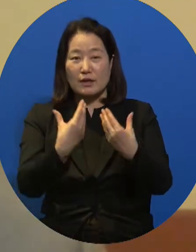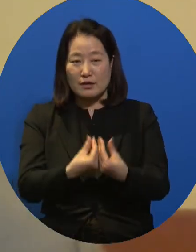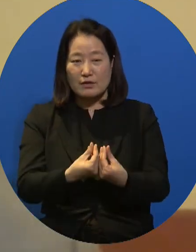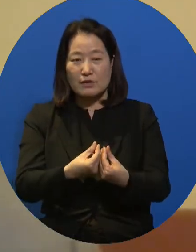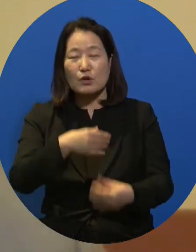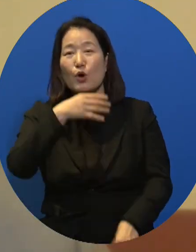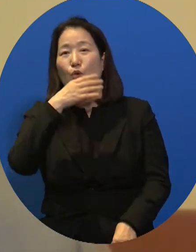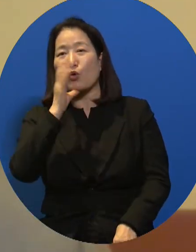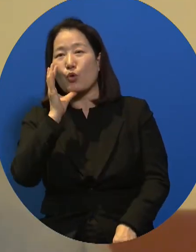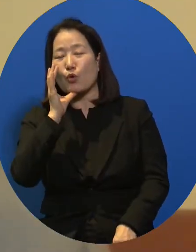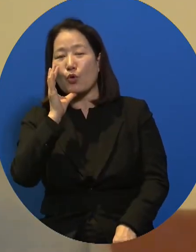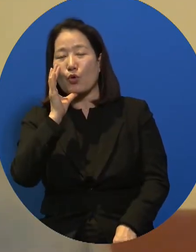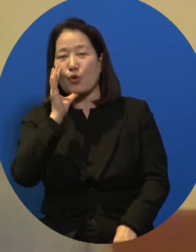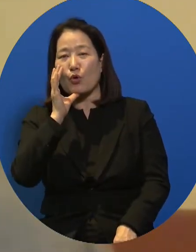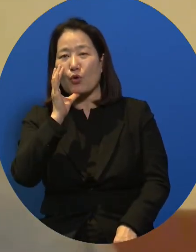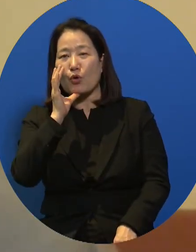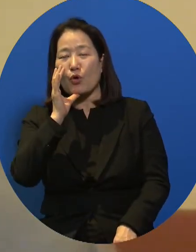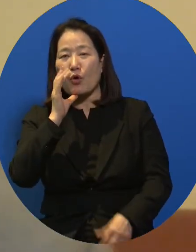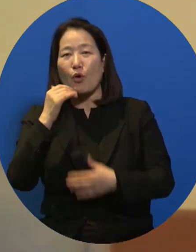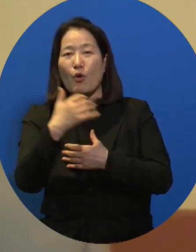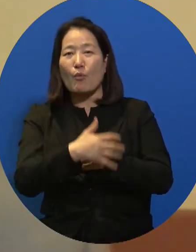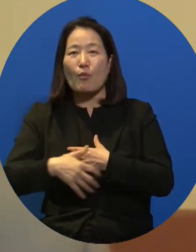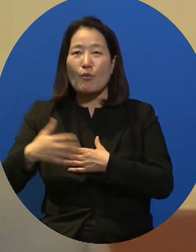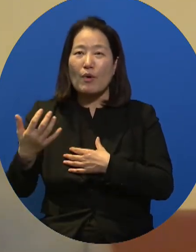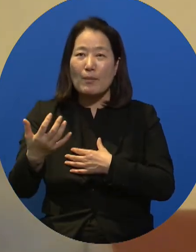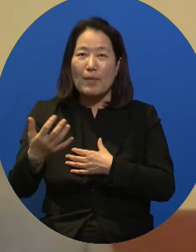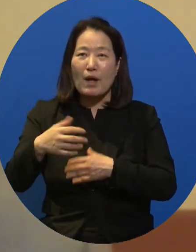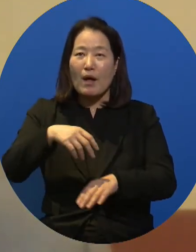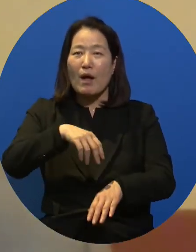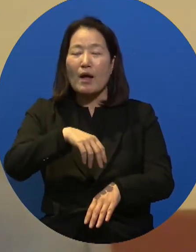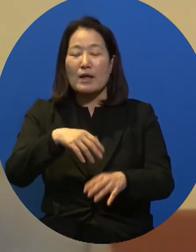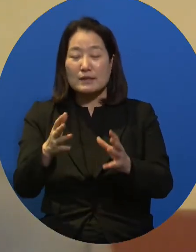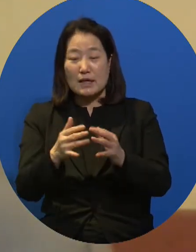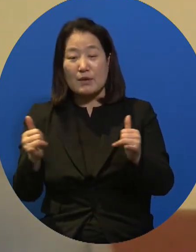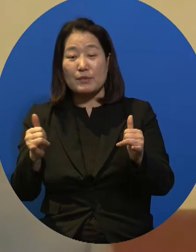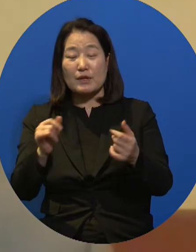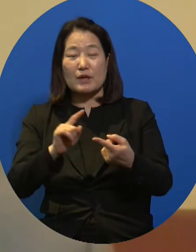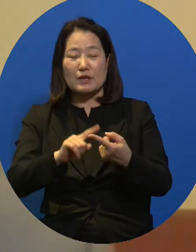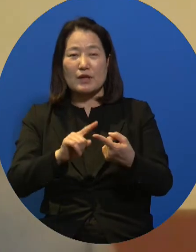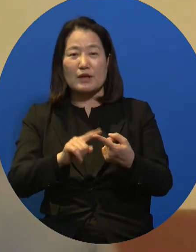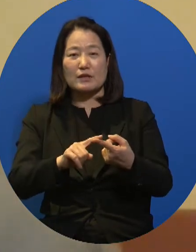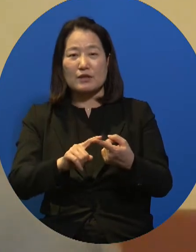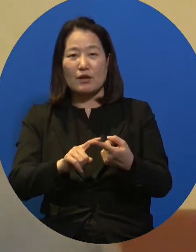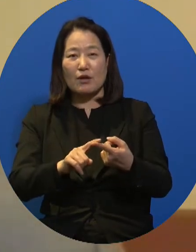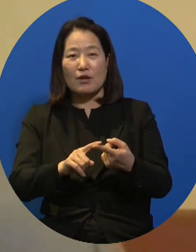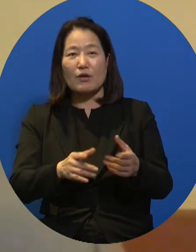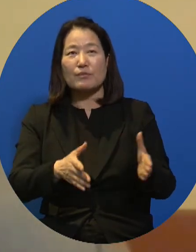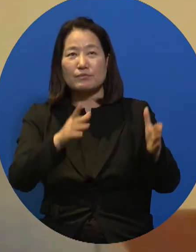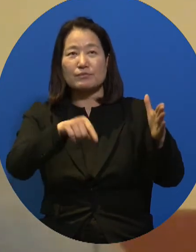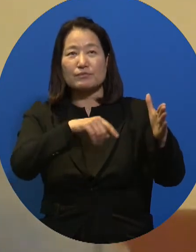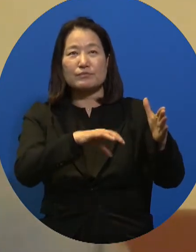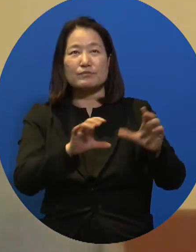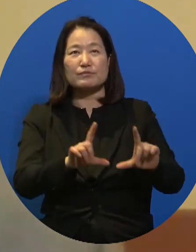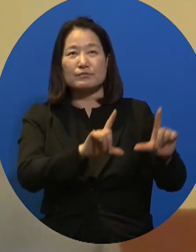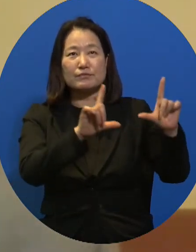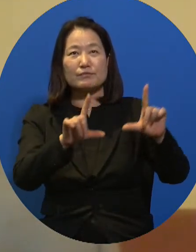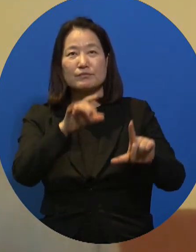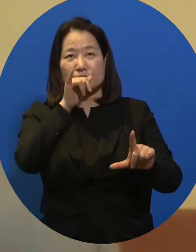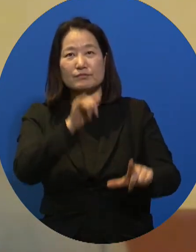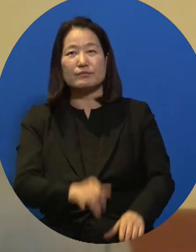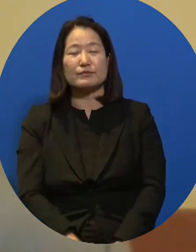또 몸이 불편한 분들을 위한 시설화라는 것은 문제가 있다고 말씀드리고 싶습니다.